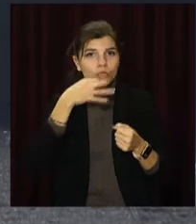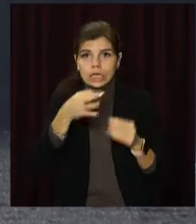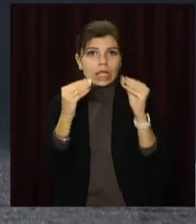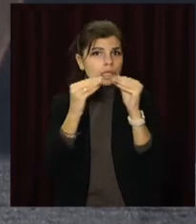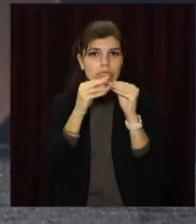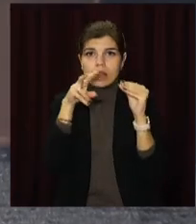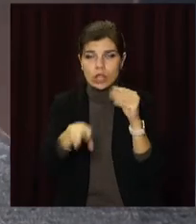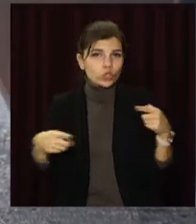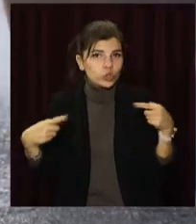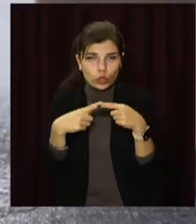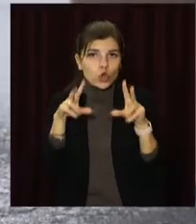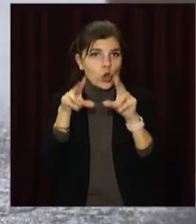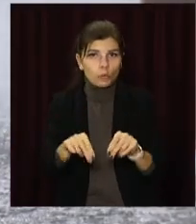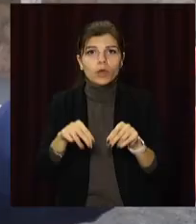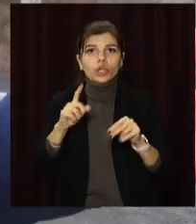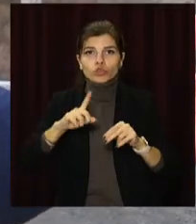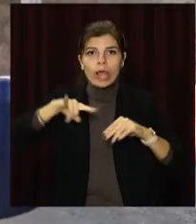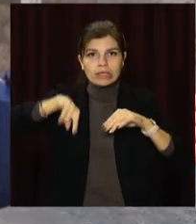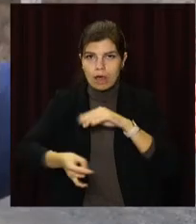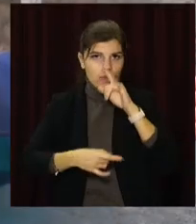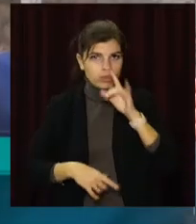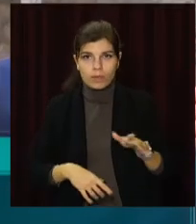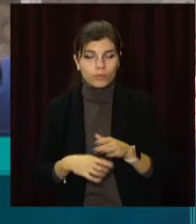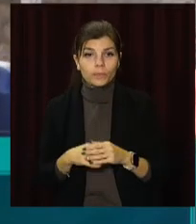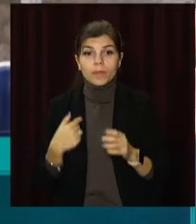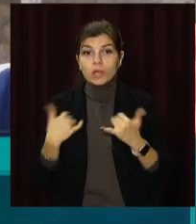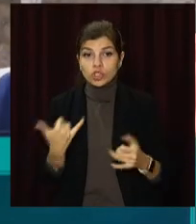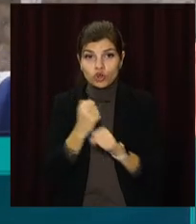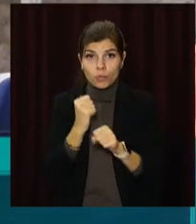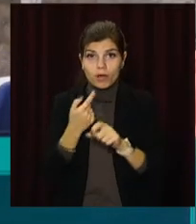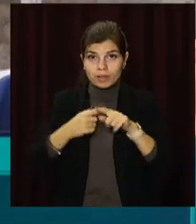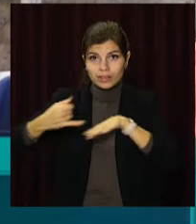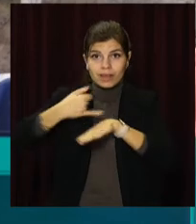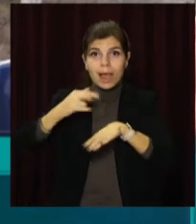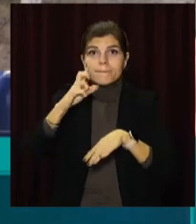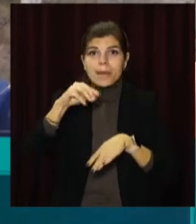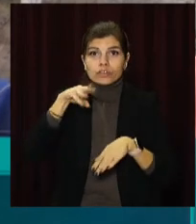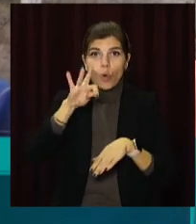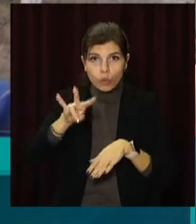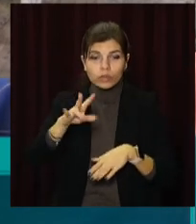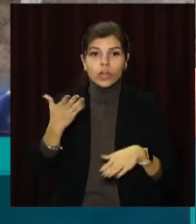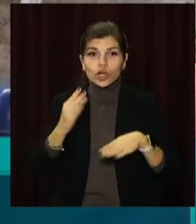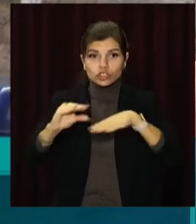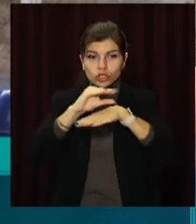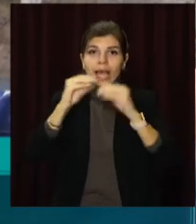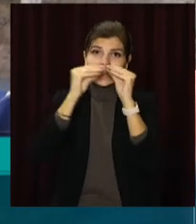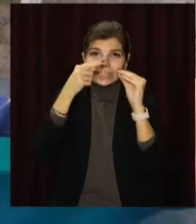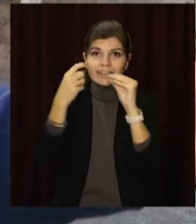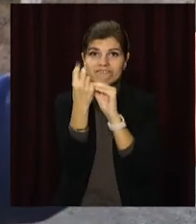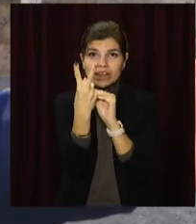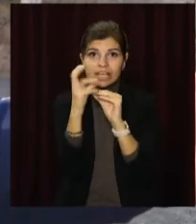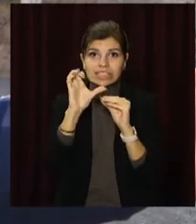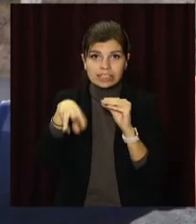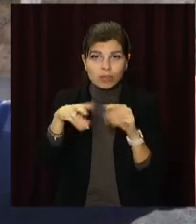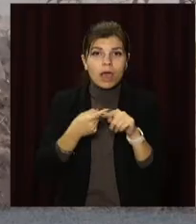строк експлуатації гарантують підрядники. Зараз ми все це робимо асфальтобетонними сумішами, товщина шару яких від 10 до 12 сантиметрів.